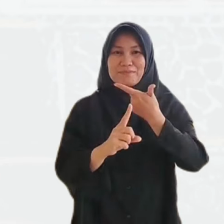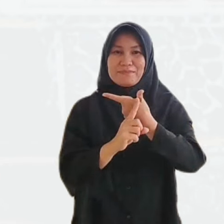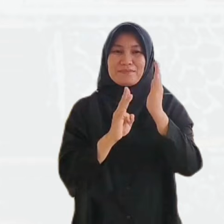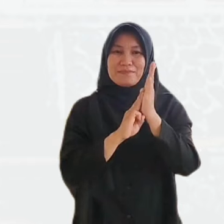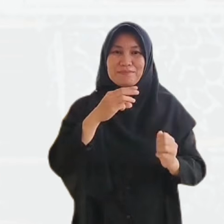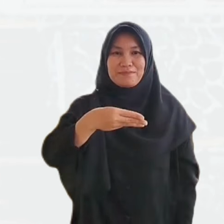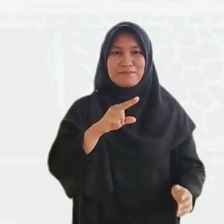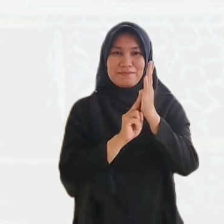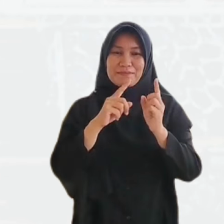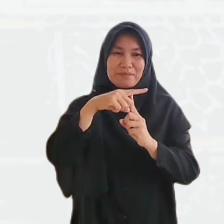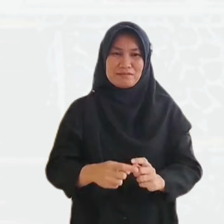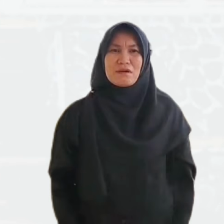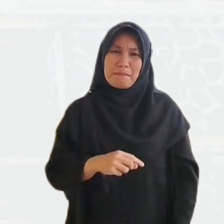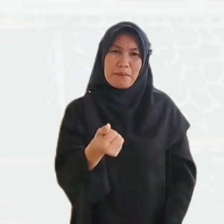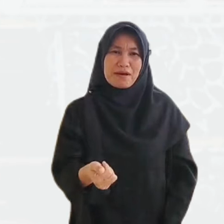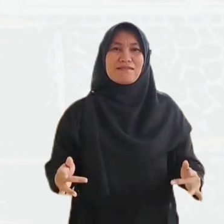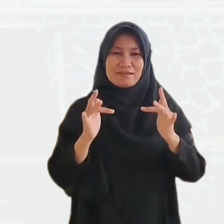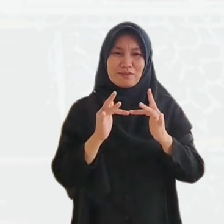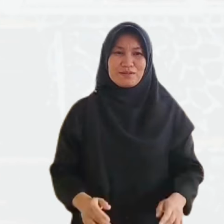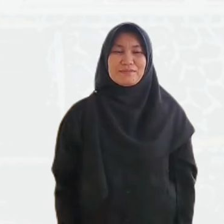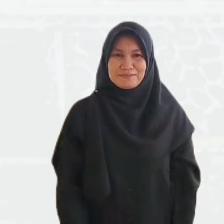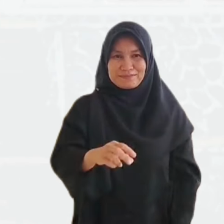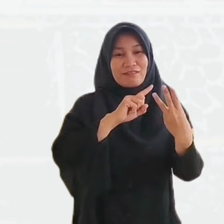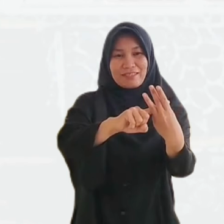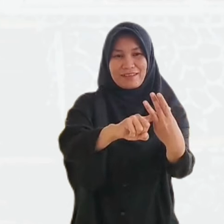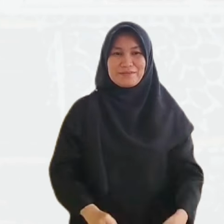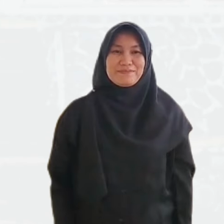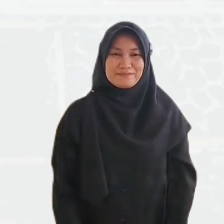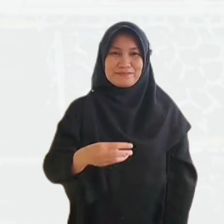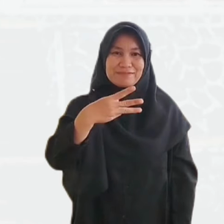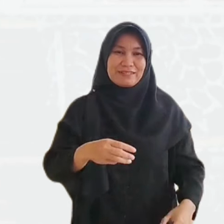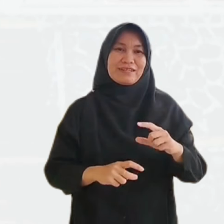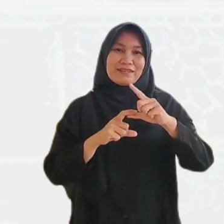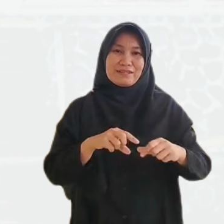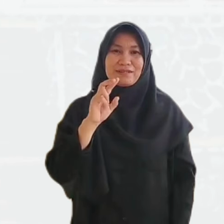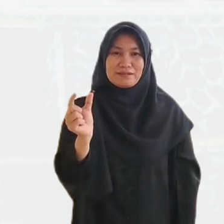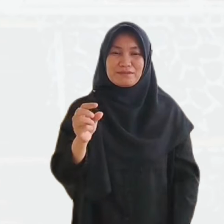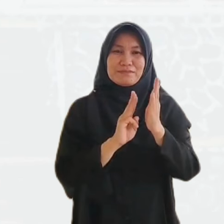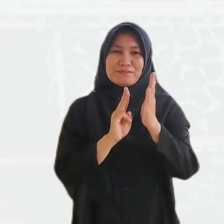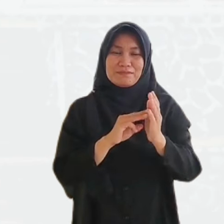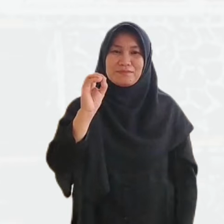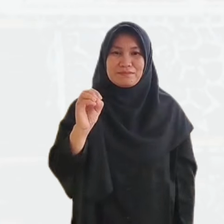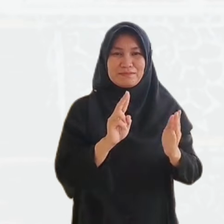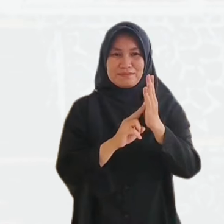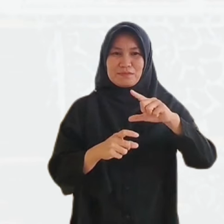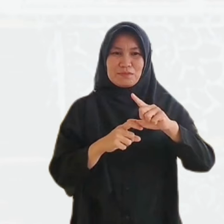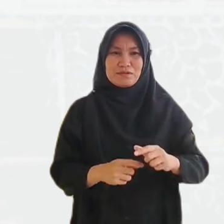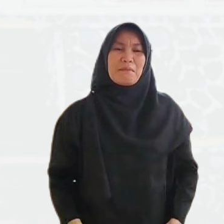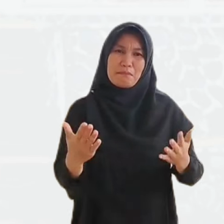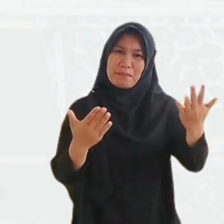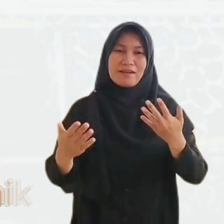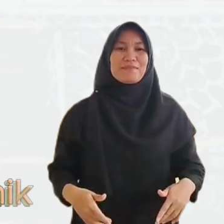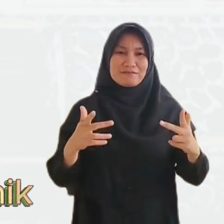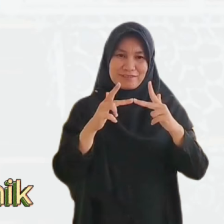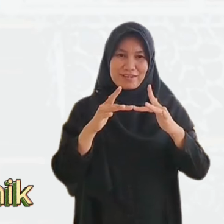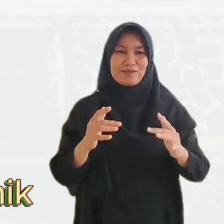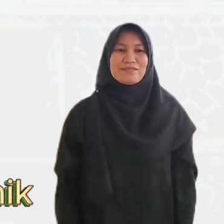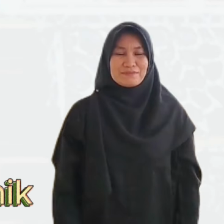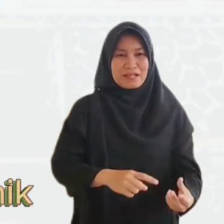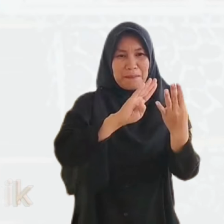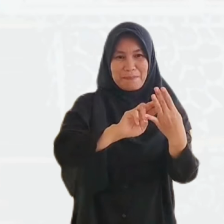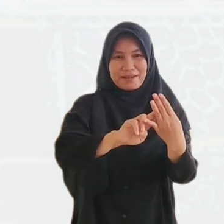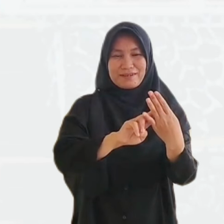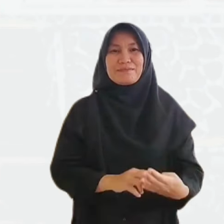dan pembayaran panjar biaya perkara secara elektronik. Yang ketiga adalah e-Summons, yakni pemanggilan para pihak